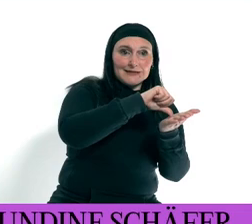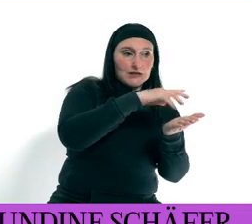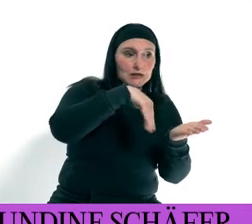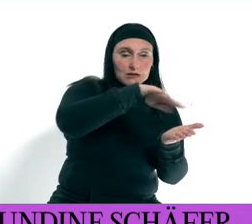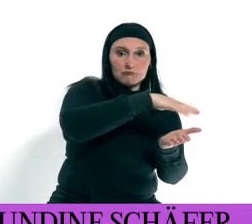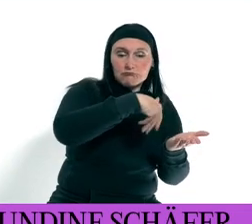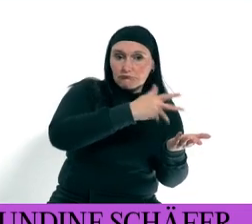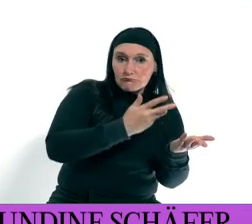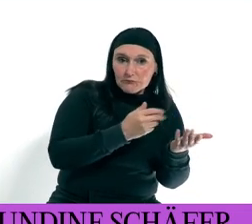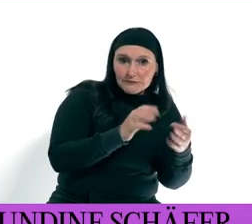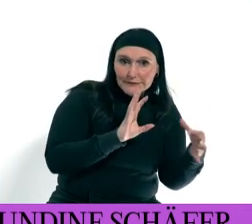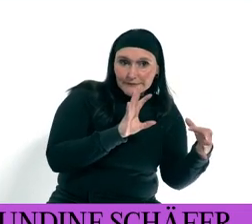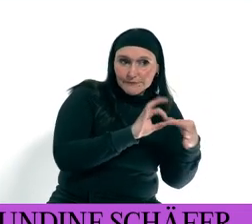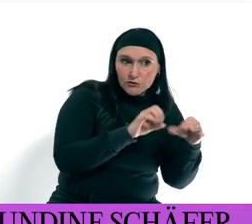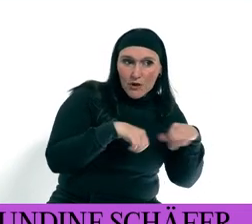verlieren?